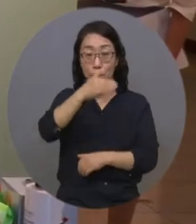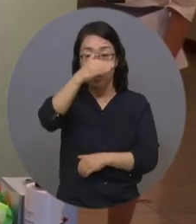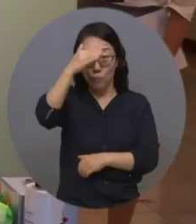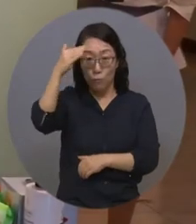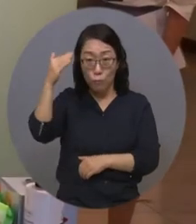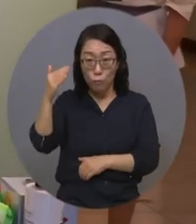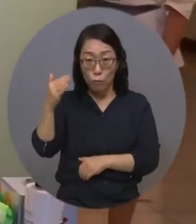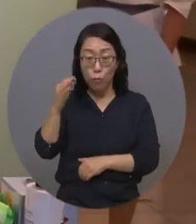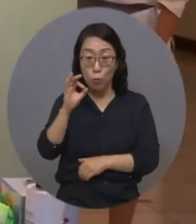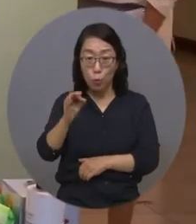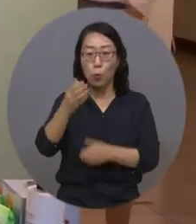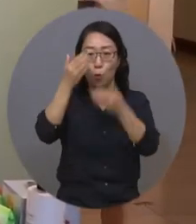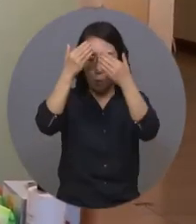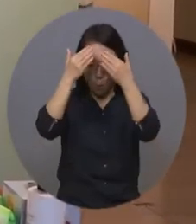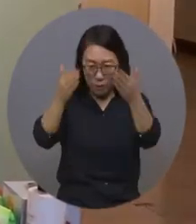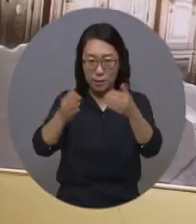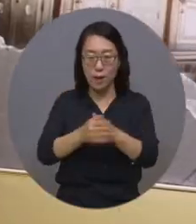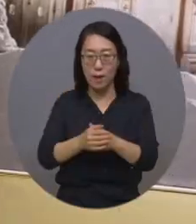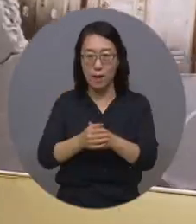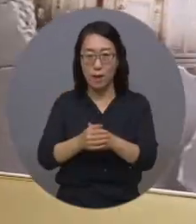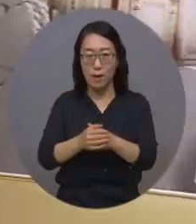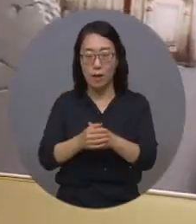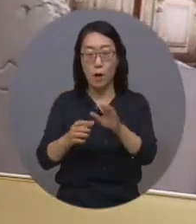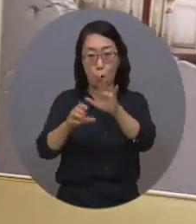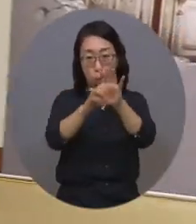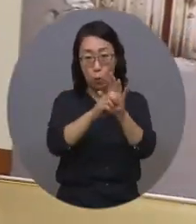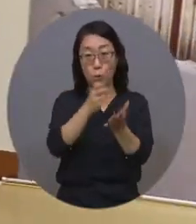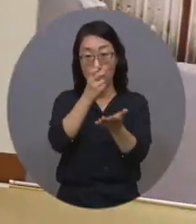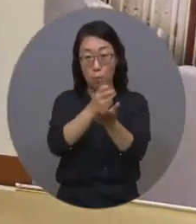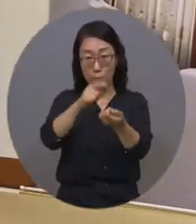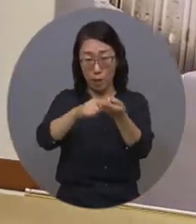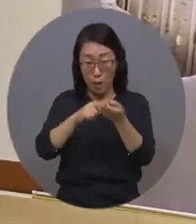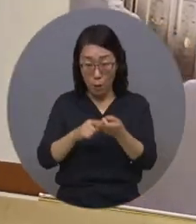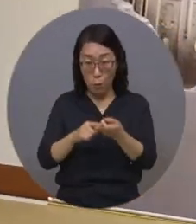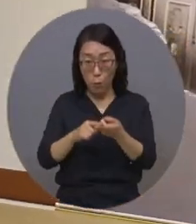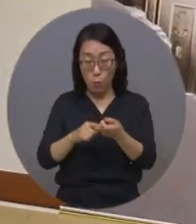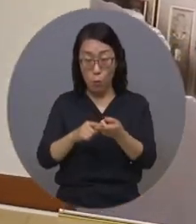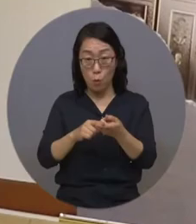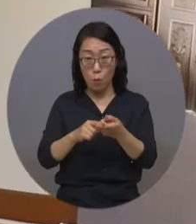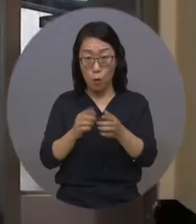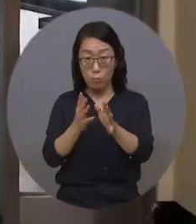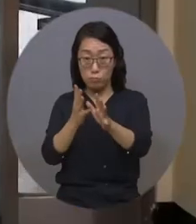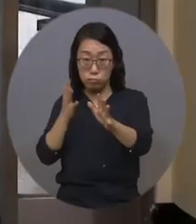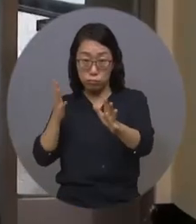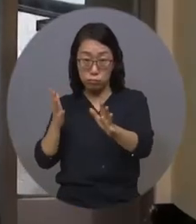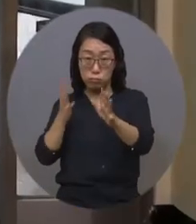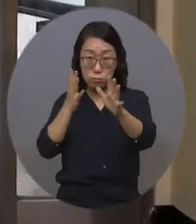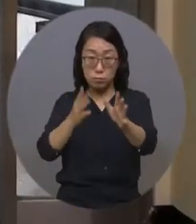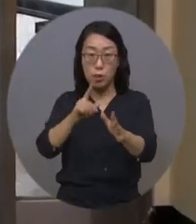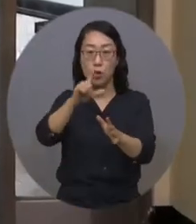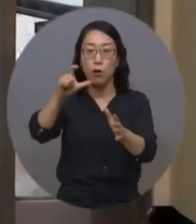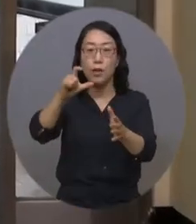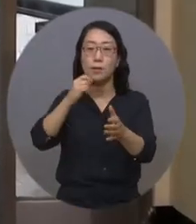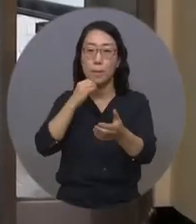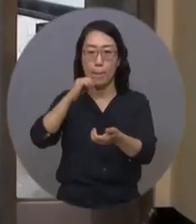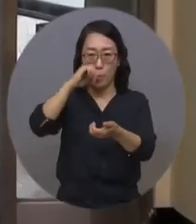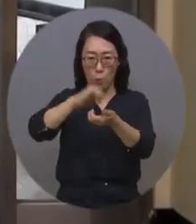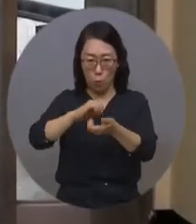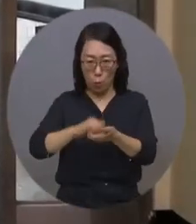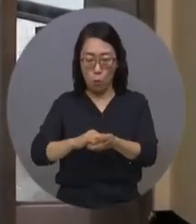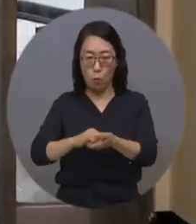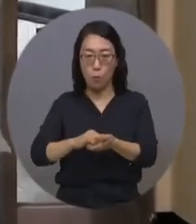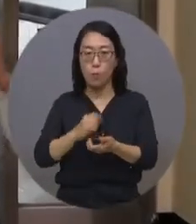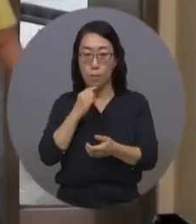관람료는 무료며 코로나19 방역수칙에 따라 동시 관람 인원은 15명으로 제한되고 전시의 교육